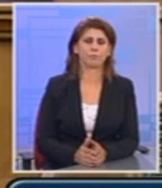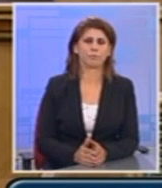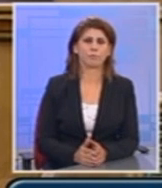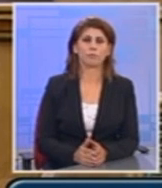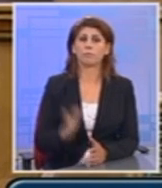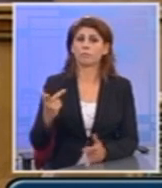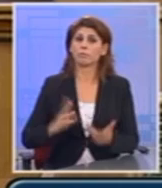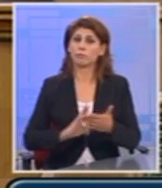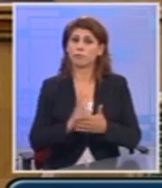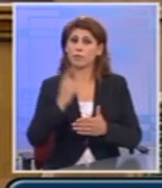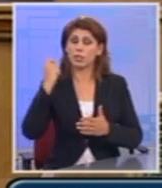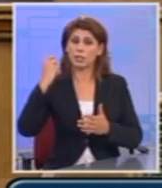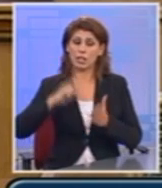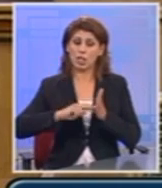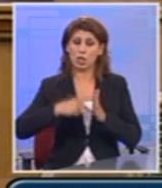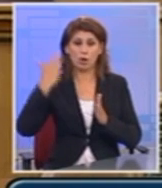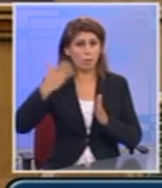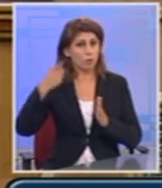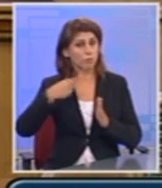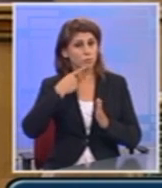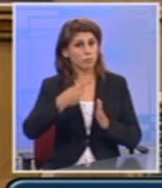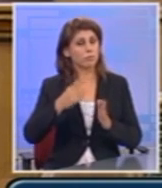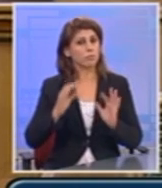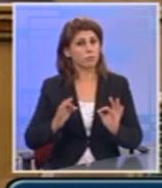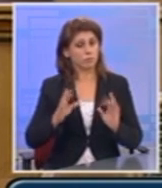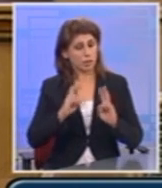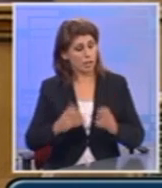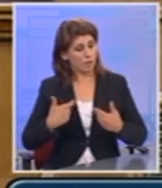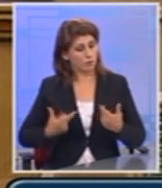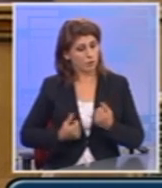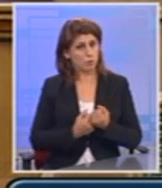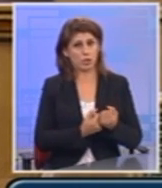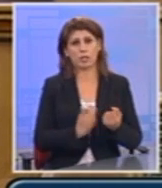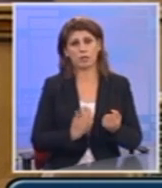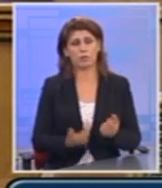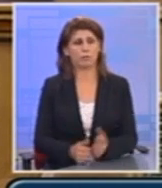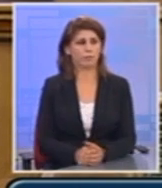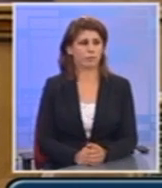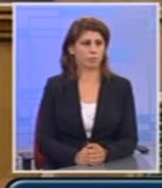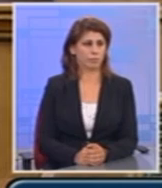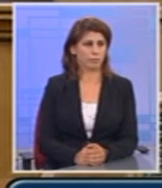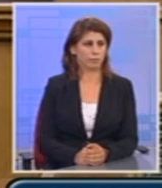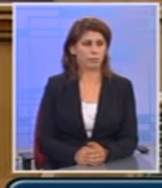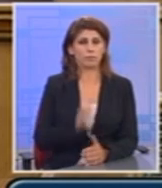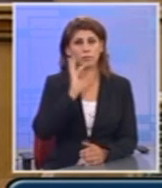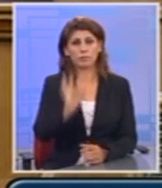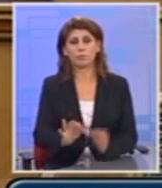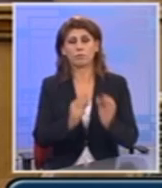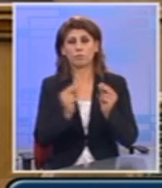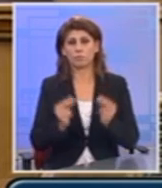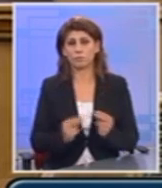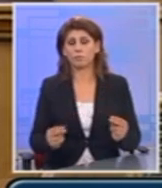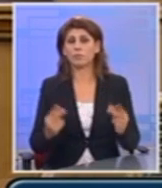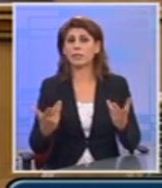έχει προοδευτικούς οικονομολόγους και στη γερμανία που υποστηρίζουν βεβαίως την έρευνά μας κατάληξαν σστο πόρισμα